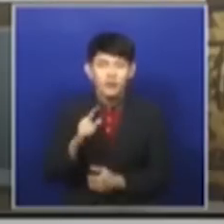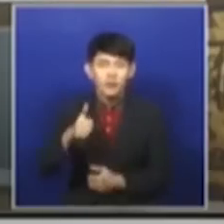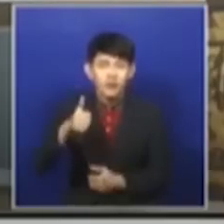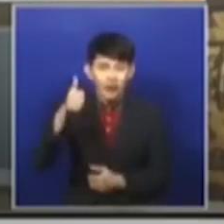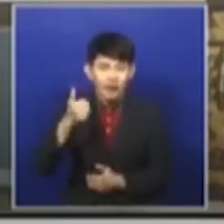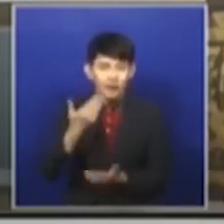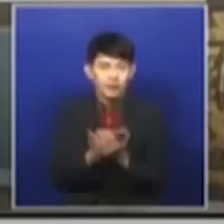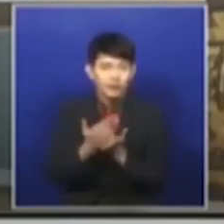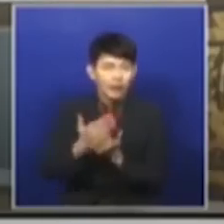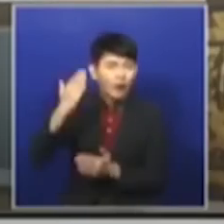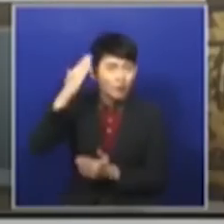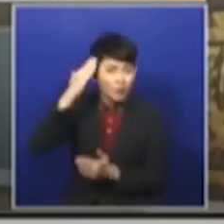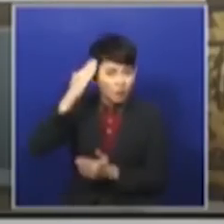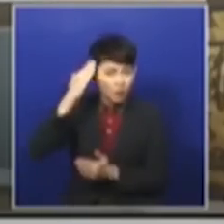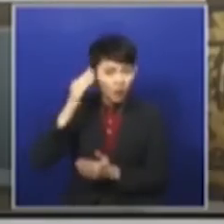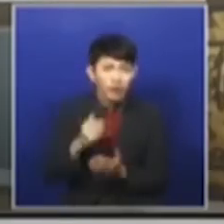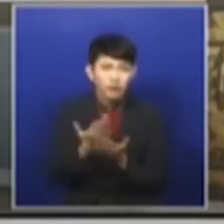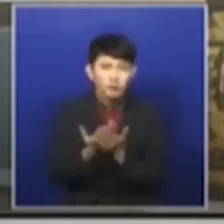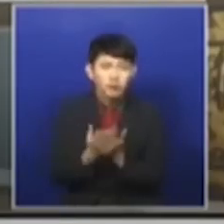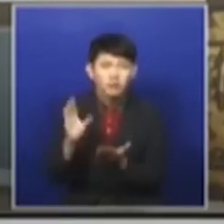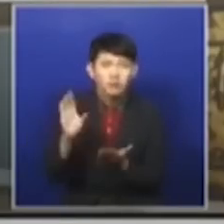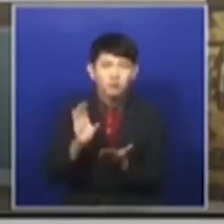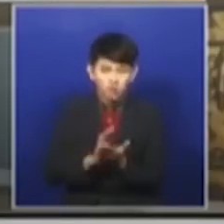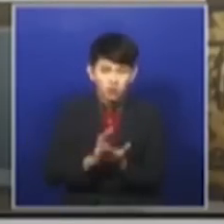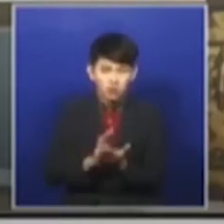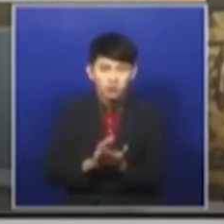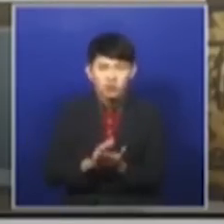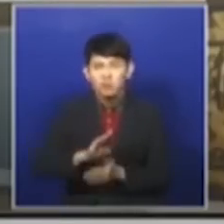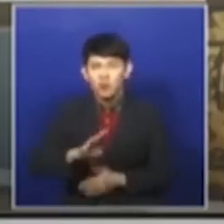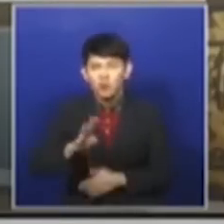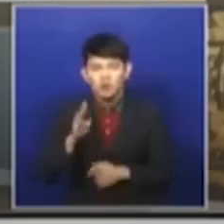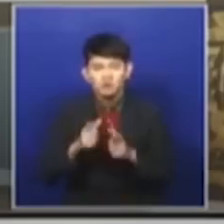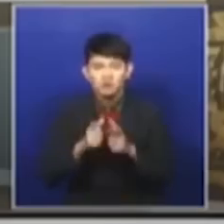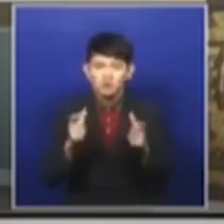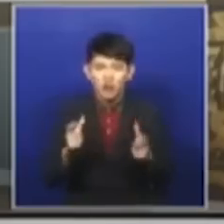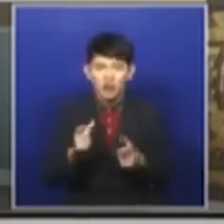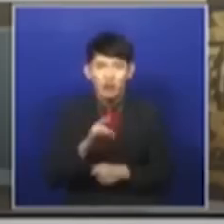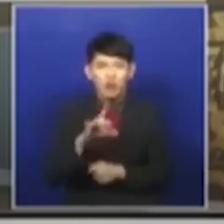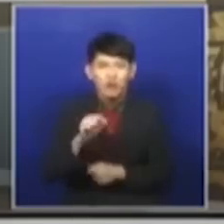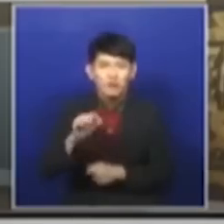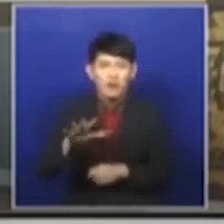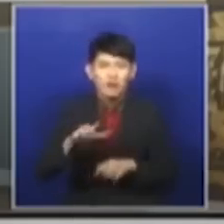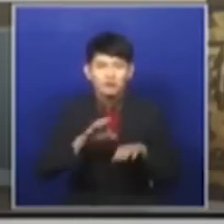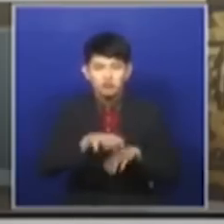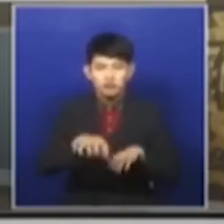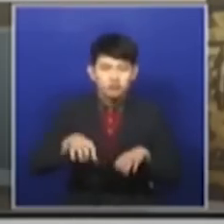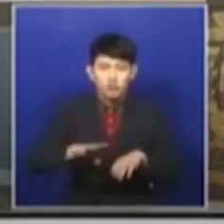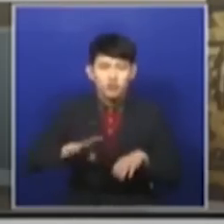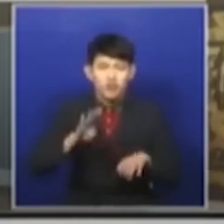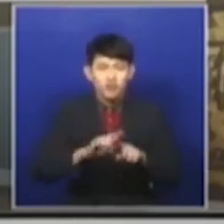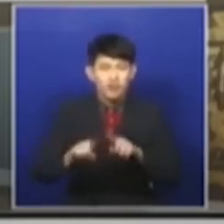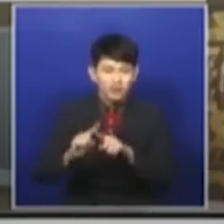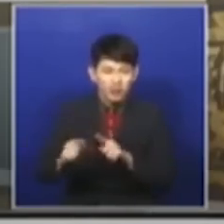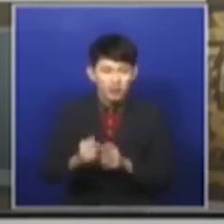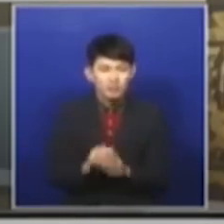งเงินต่อหัวพวกทุนใหญ่บริษัทใหญ่ที่ออกตราสารหนี้125บริษัทเฉลี่ย